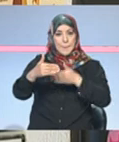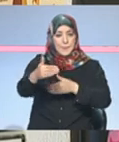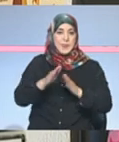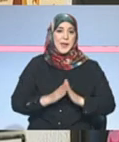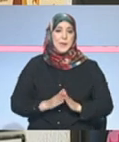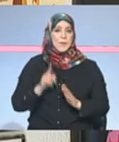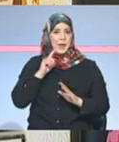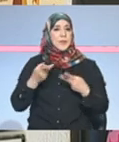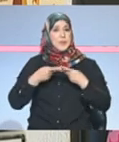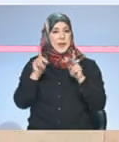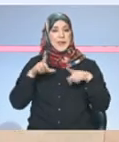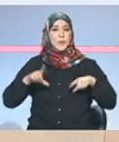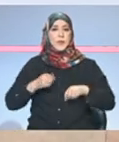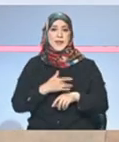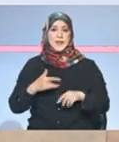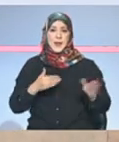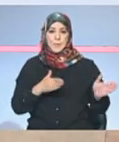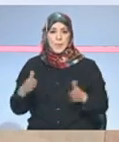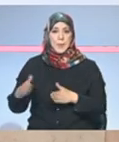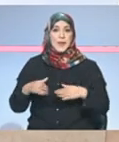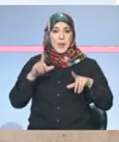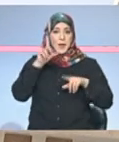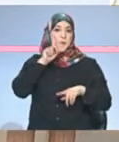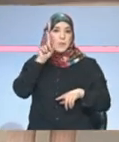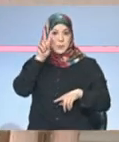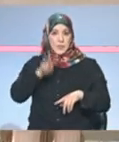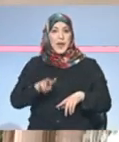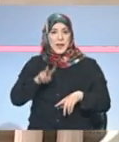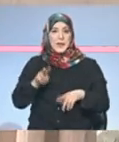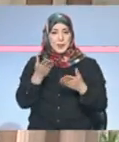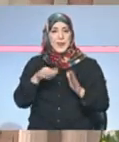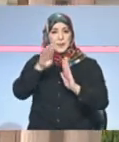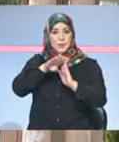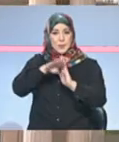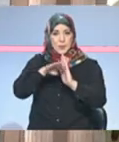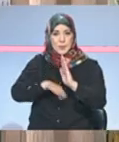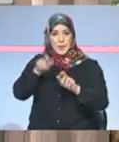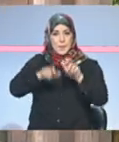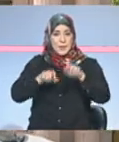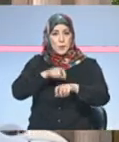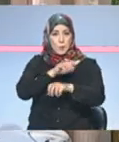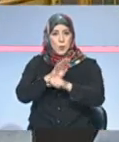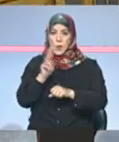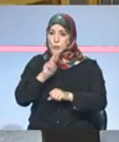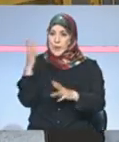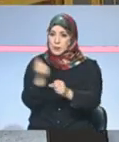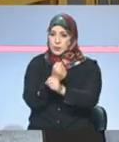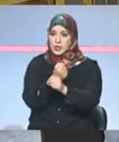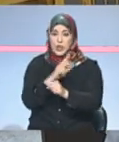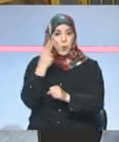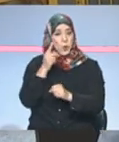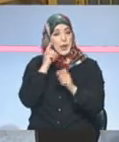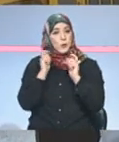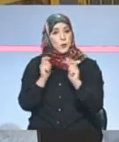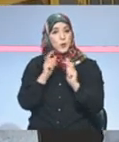اللي أعلنت عليهم وزارة الصحة. وأكدت محدثتنا أن الانخفاض الطفيف في عدد الإصابات لا يعني الانتصار على الفيروس، خاصة مع